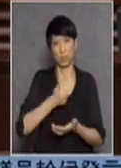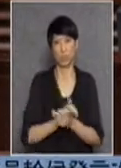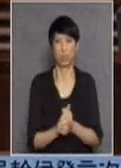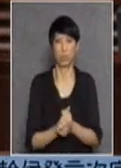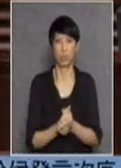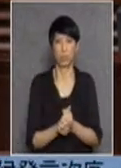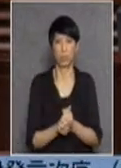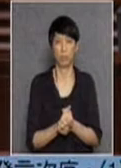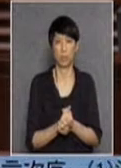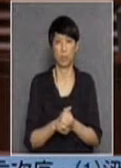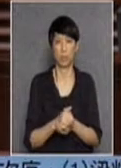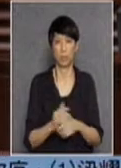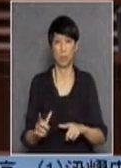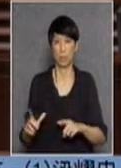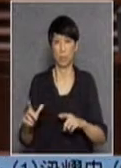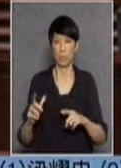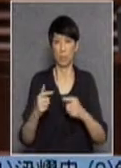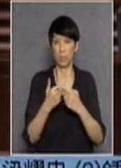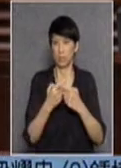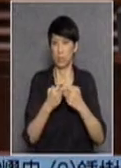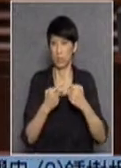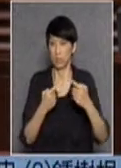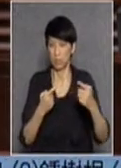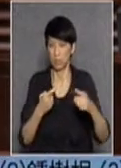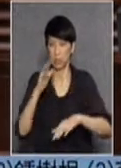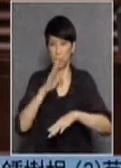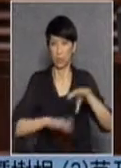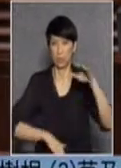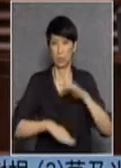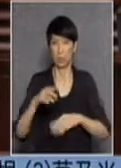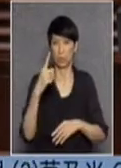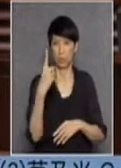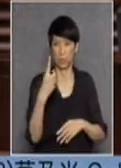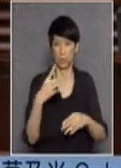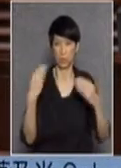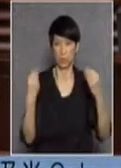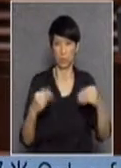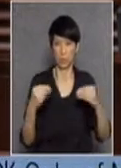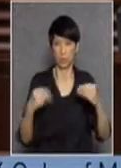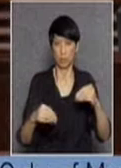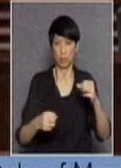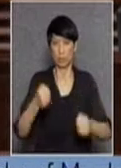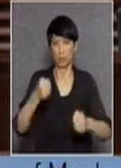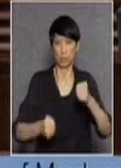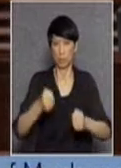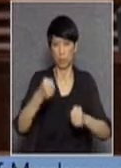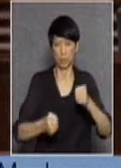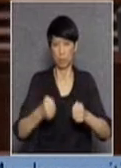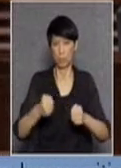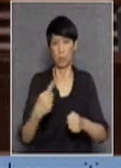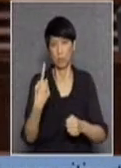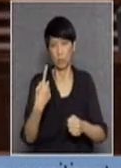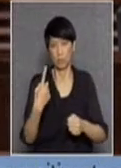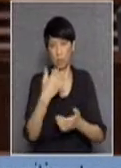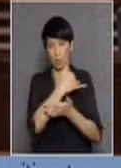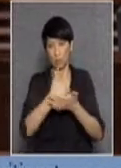他唯一一生人的一技之长就是 教车，但是离开了学院呢，他就不可以教